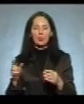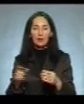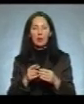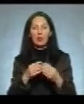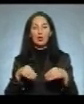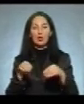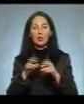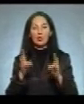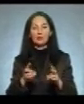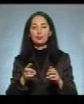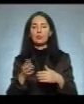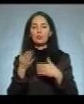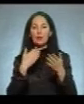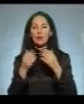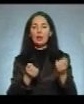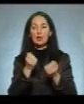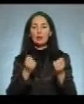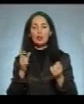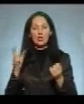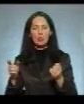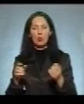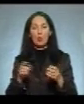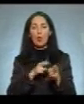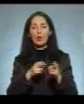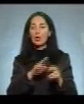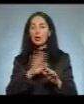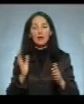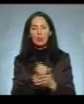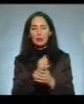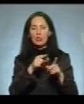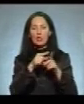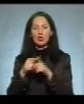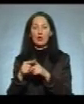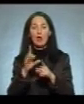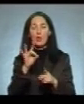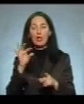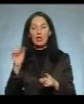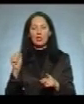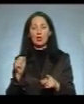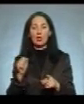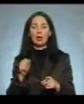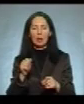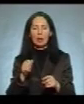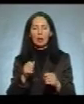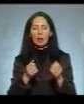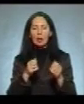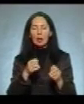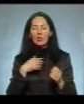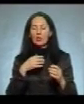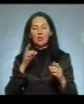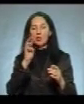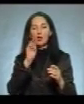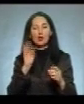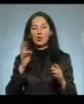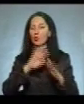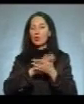із машиністом потяга нам не вдалося. За словами речника Нацполіції області Сергія Крети, він у шоковому стані і відмовляється від свідчень. Подію